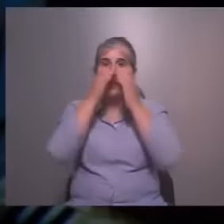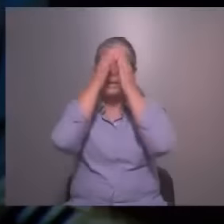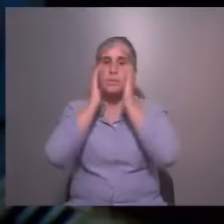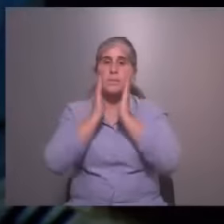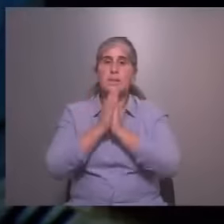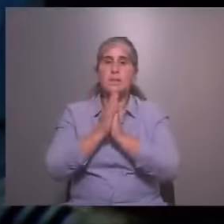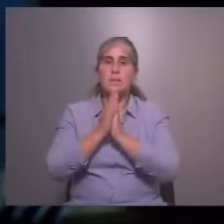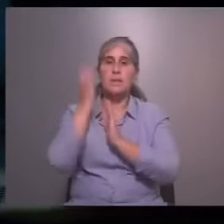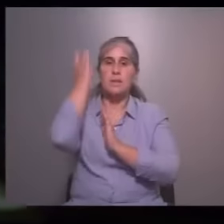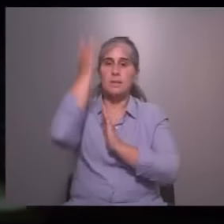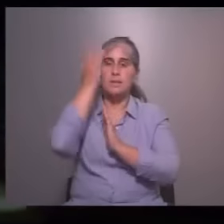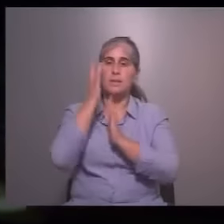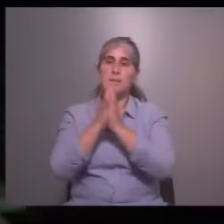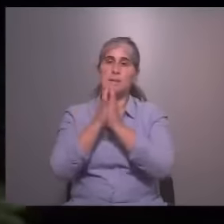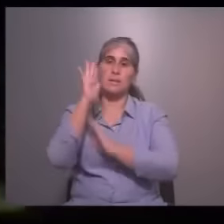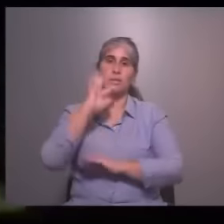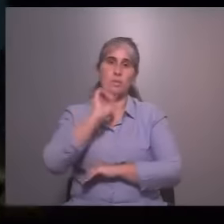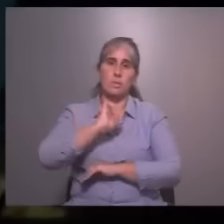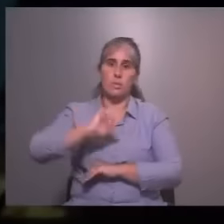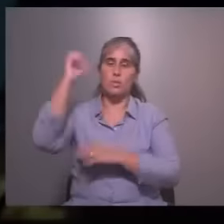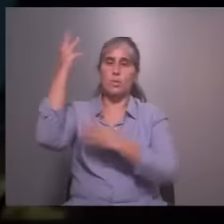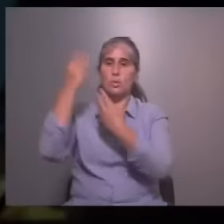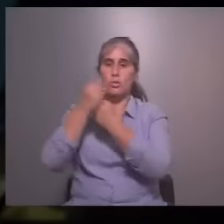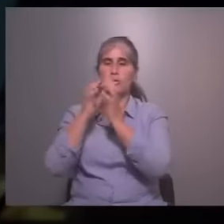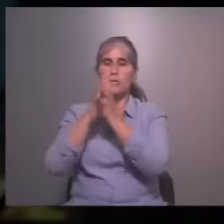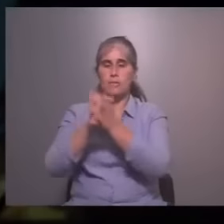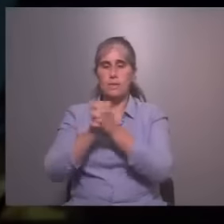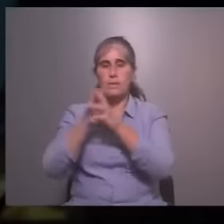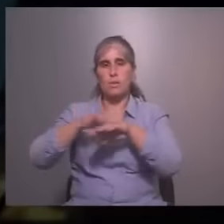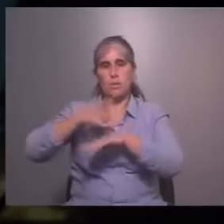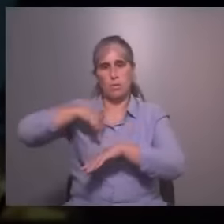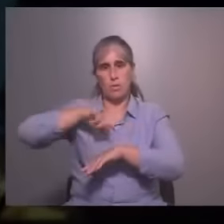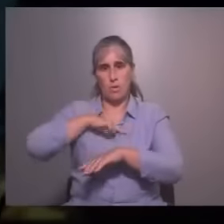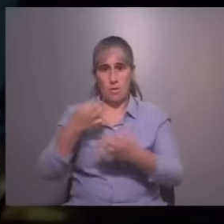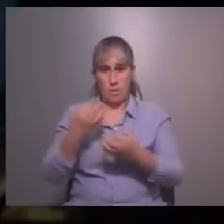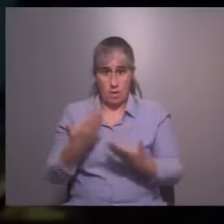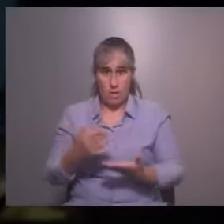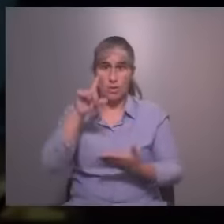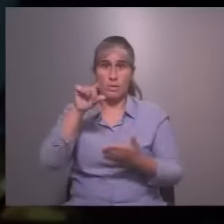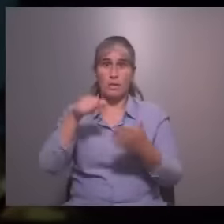und gebenedeit ist die Frucht deines Leibes, Jesus.